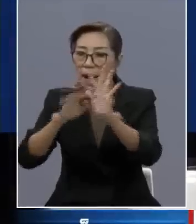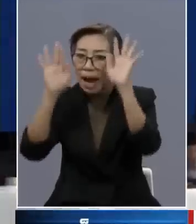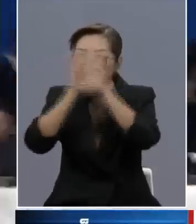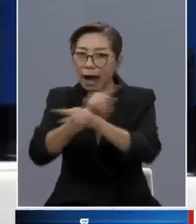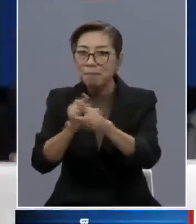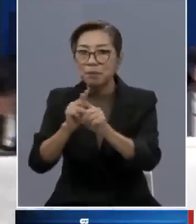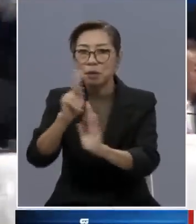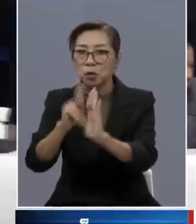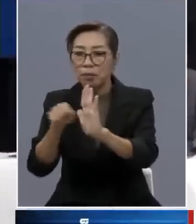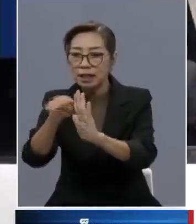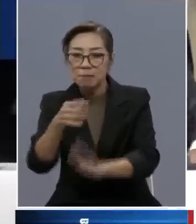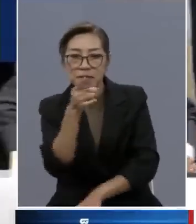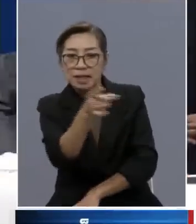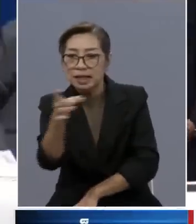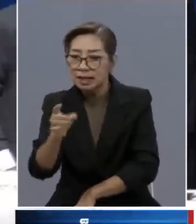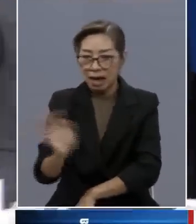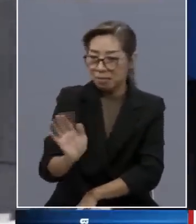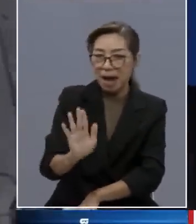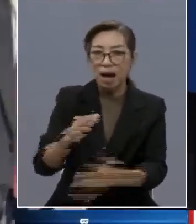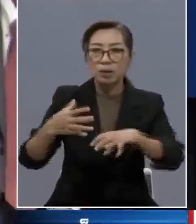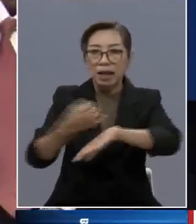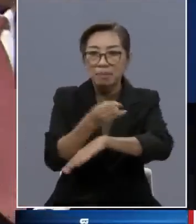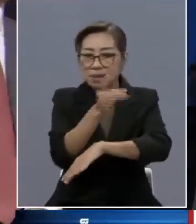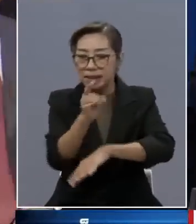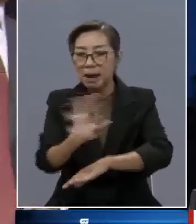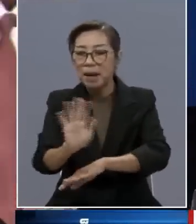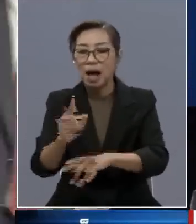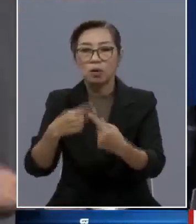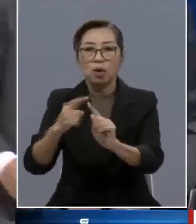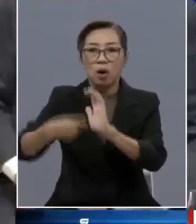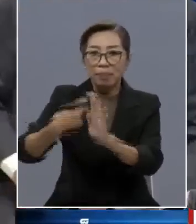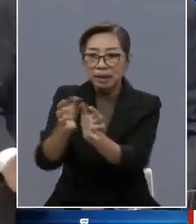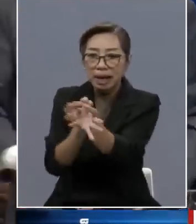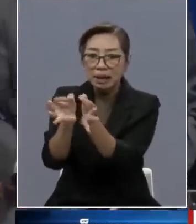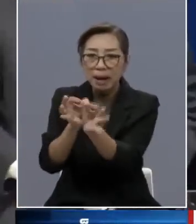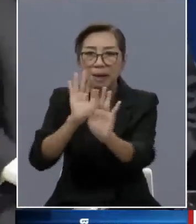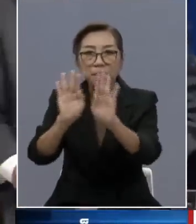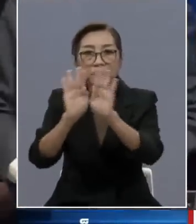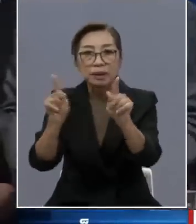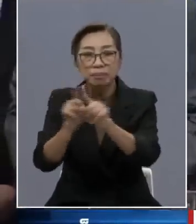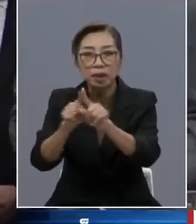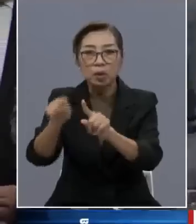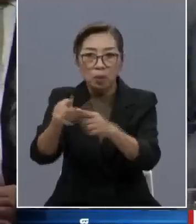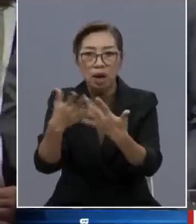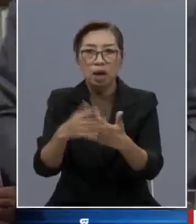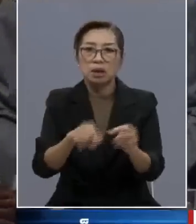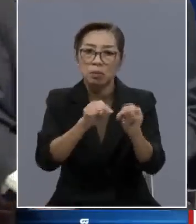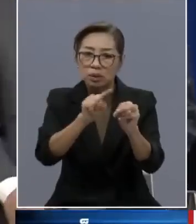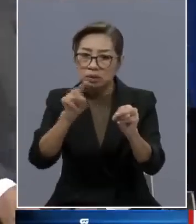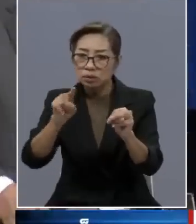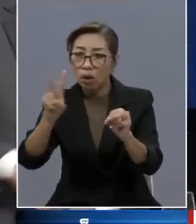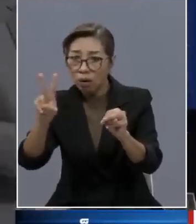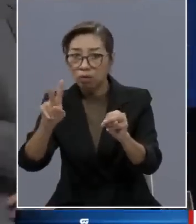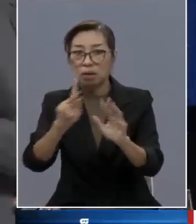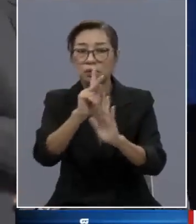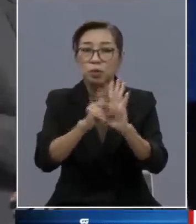แล้วก็ทำลายทางการเมืองพร้อมทั้งอธิบายสิ่งที่เกิดขึ้นและเปรียบเทียบถึงความเป็นสากลซึ่งใน MOU เนี่ยเขียน